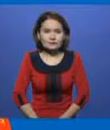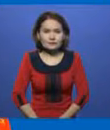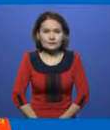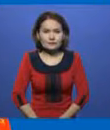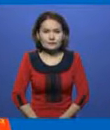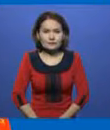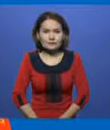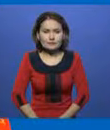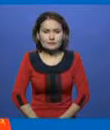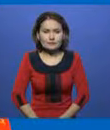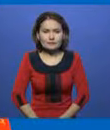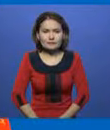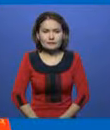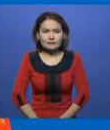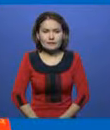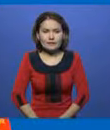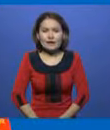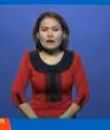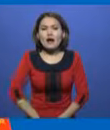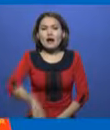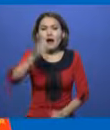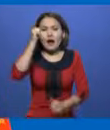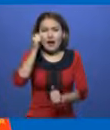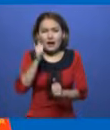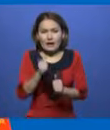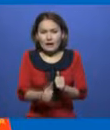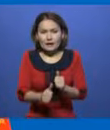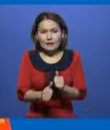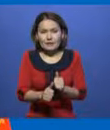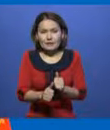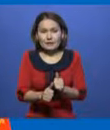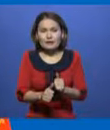Әрбір нефте базалардан жаңағы